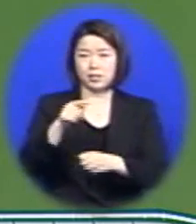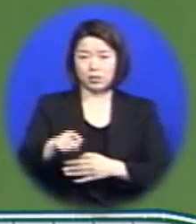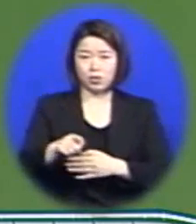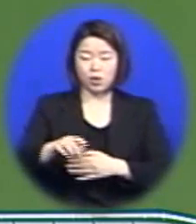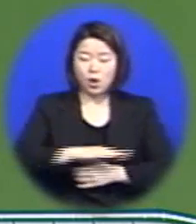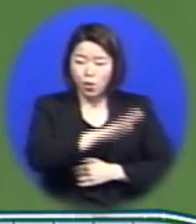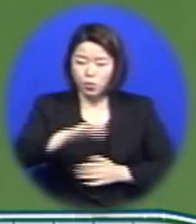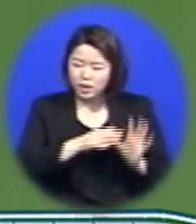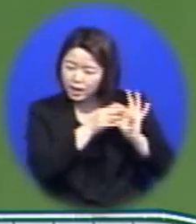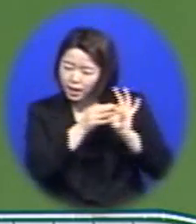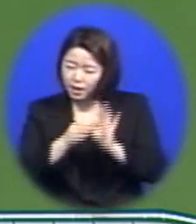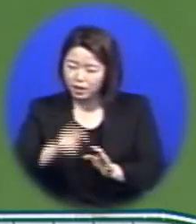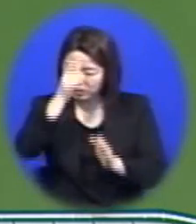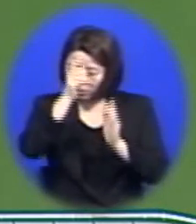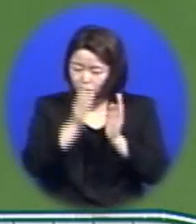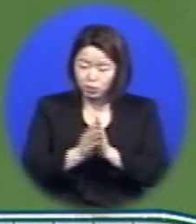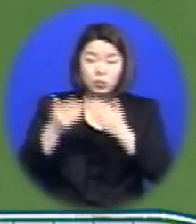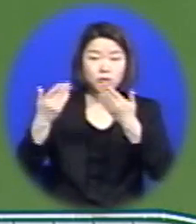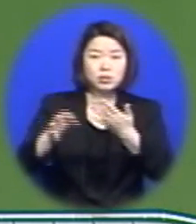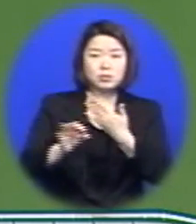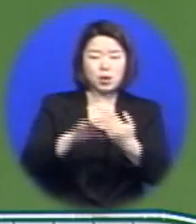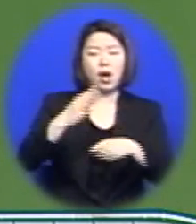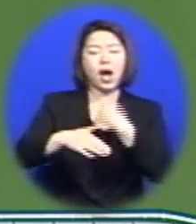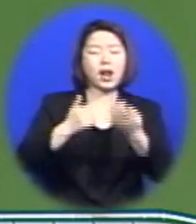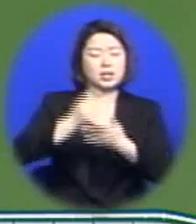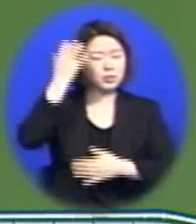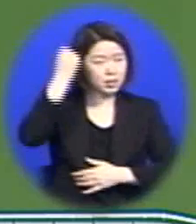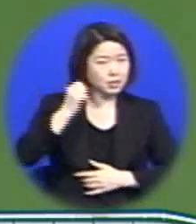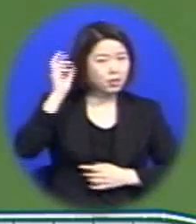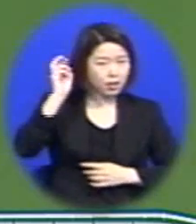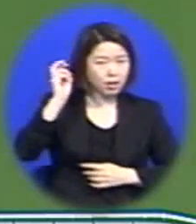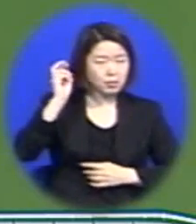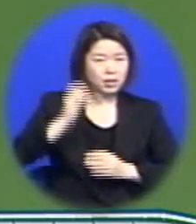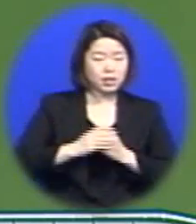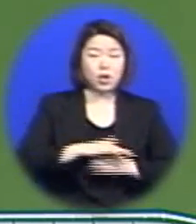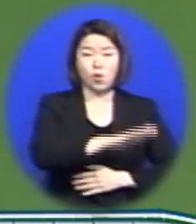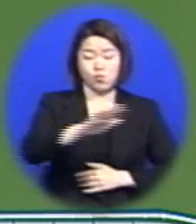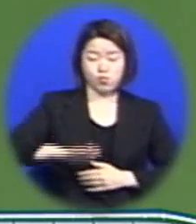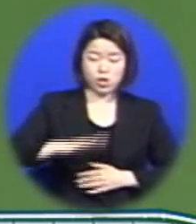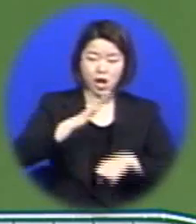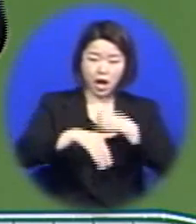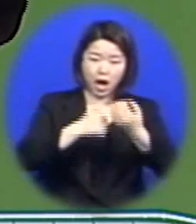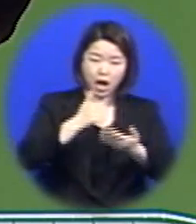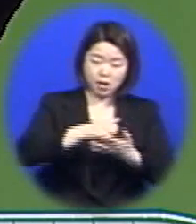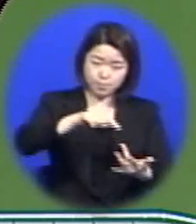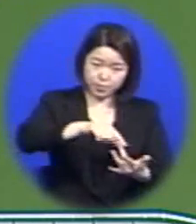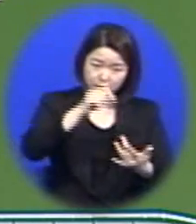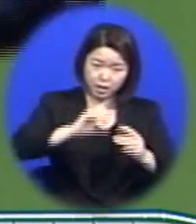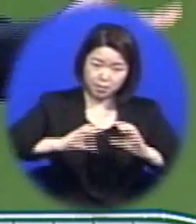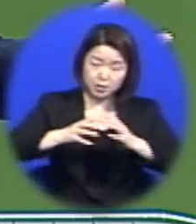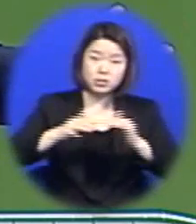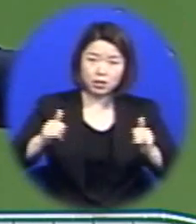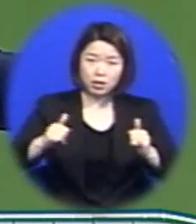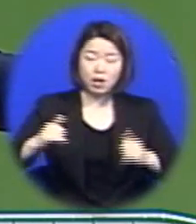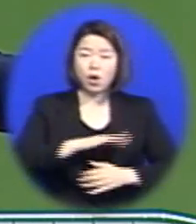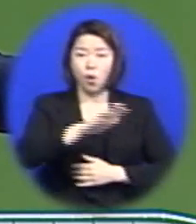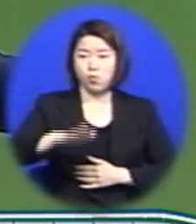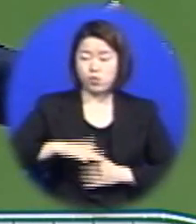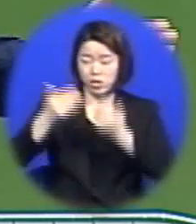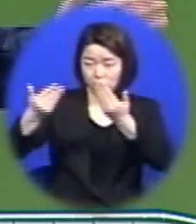기도하면 하나님이 기억하실 거 아니겠 우리가 하나님의 택한 백성이라는 걸 하나님이 우리에게 주신